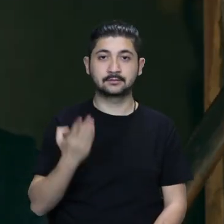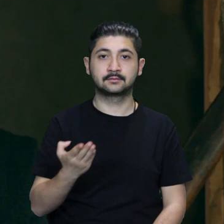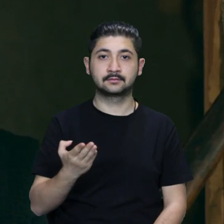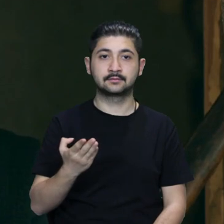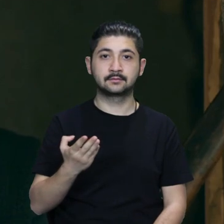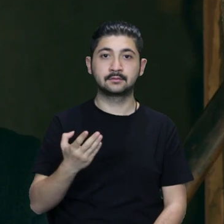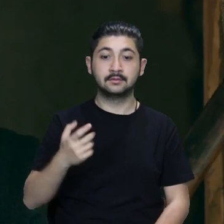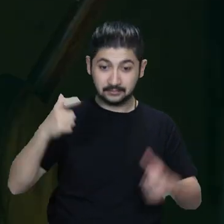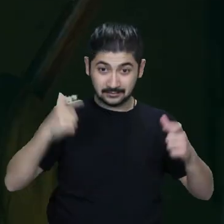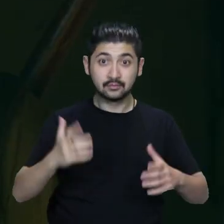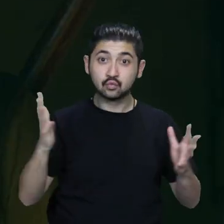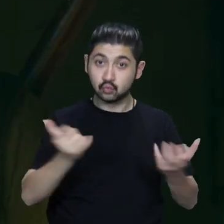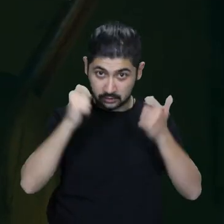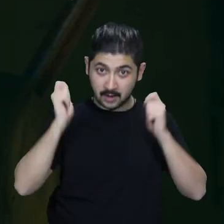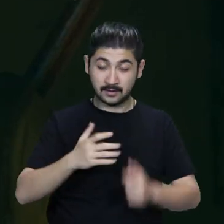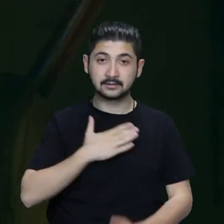Şehri kurtarırsak,